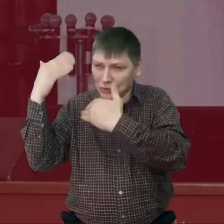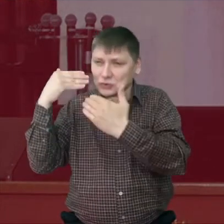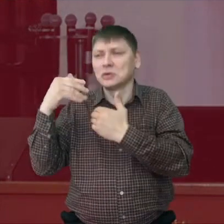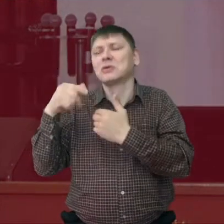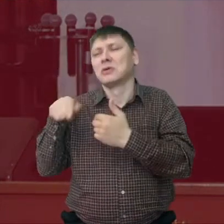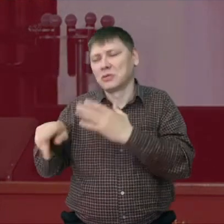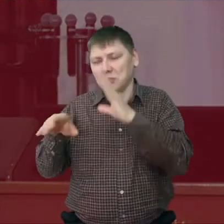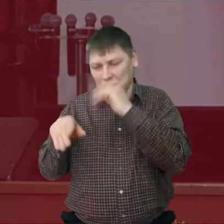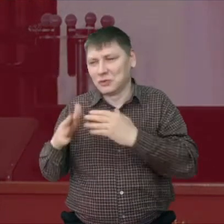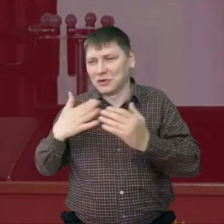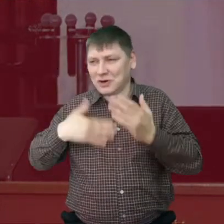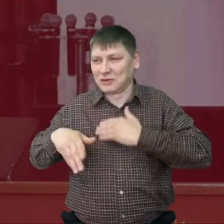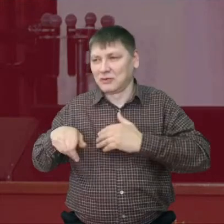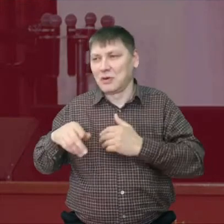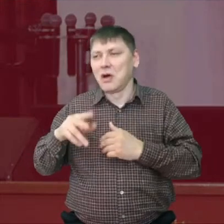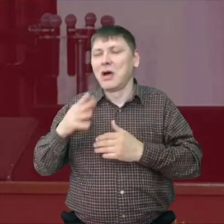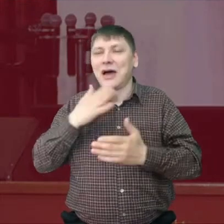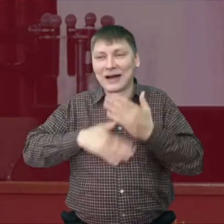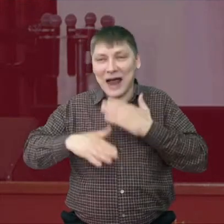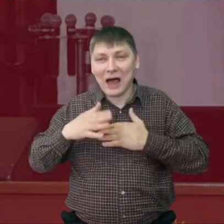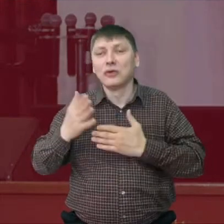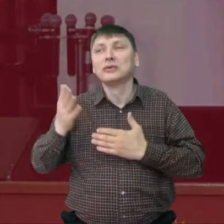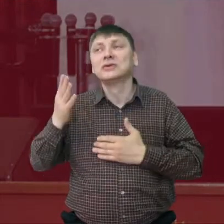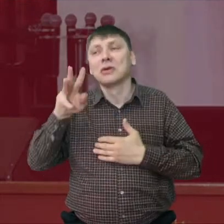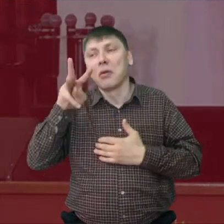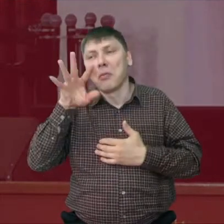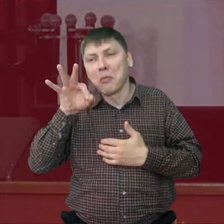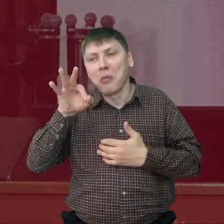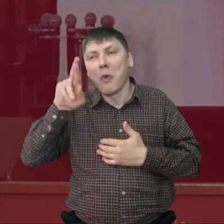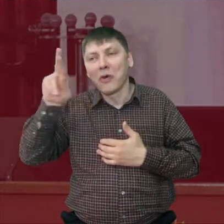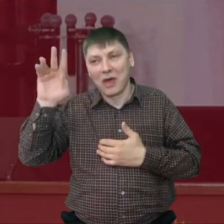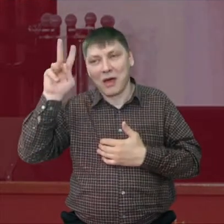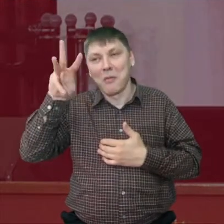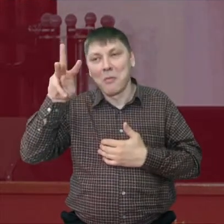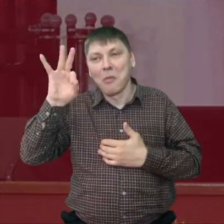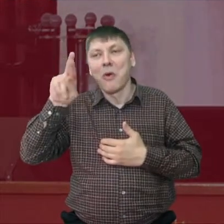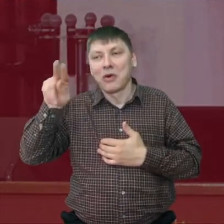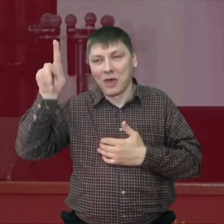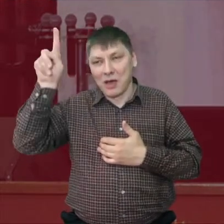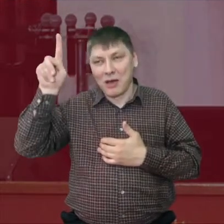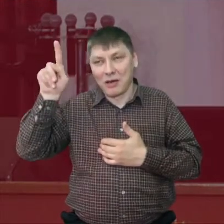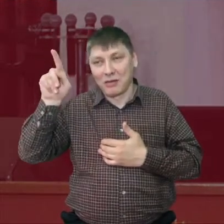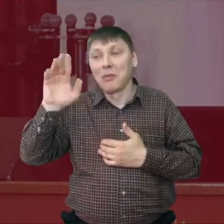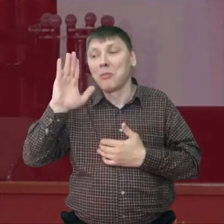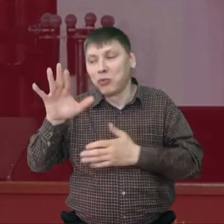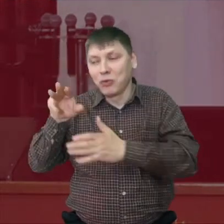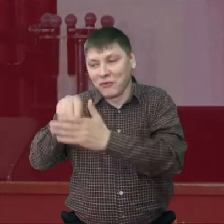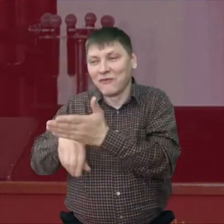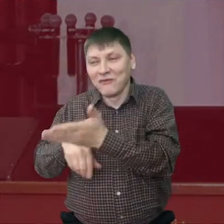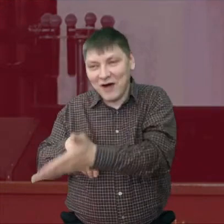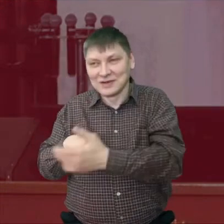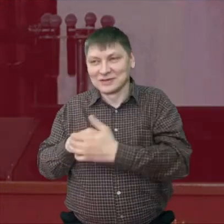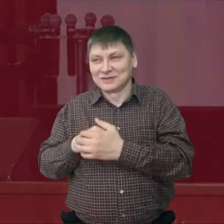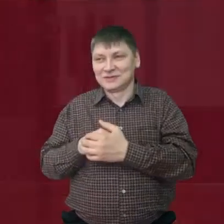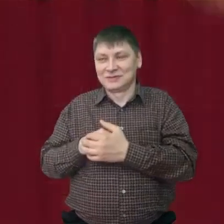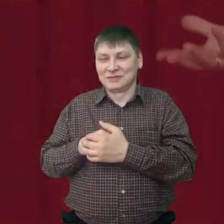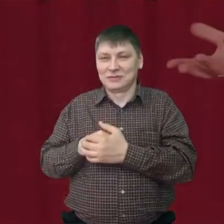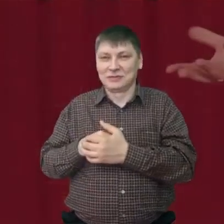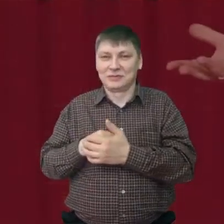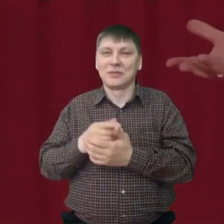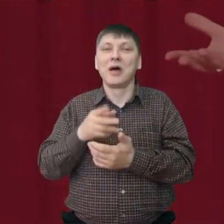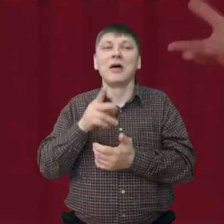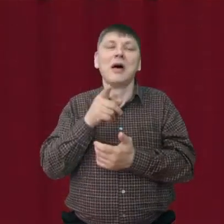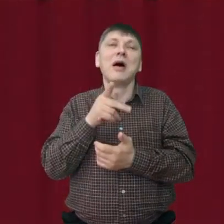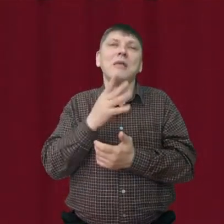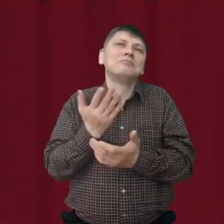моя в вас пребудет, и радость ваша будет совершенна». Чему мы радуемся, дорогие братья и сестры? Ну, во-первых, мы радуемся тому, кем является